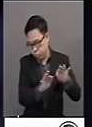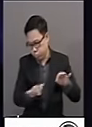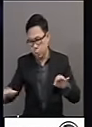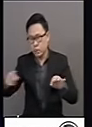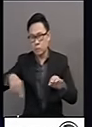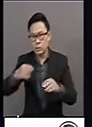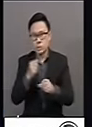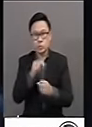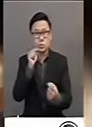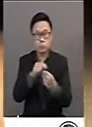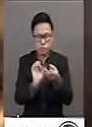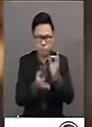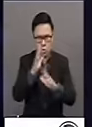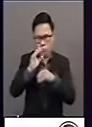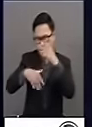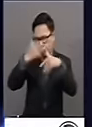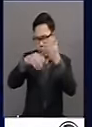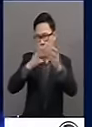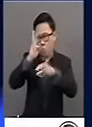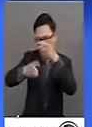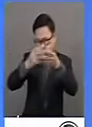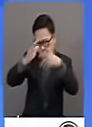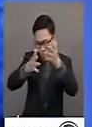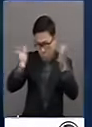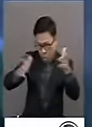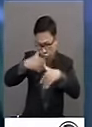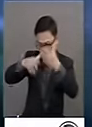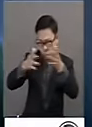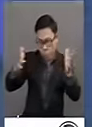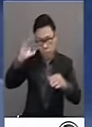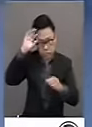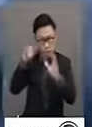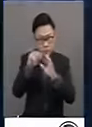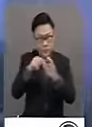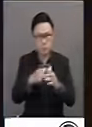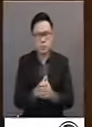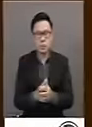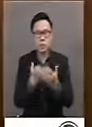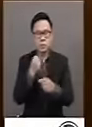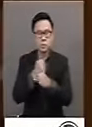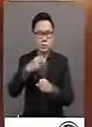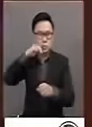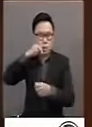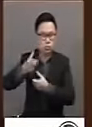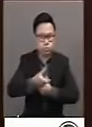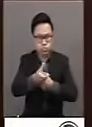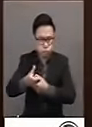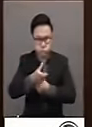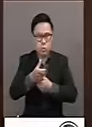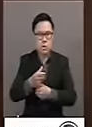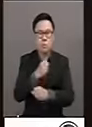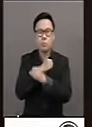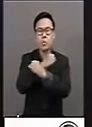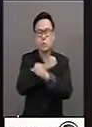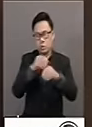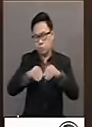ไฟและควันไฟพวยพุ่งลุกลามอย่างรุนแรงค่ะดูจากในภาพนี้นะคะเจ้าหน้าที่ต้องระดมกำลังกันฉีดน้ำสกัด